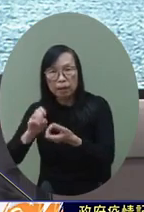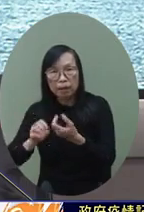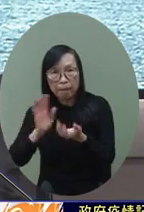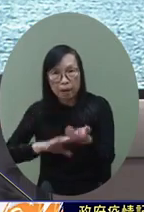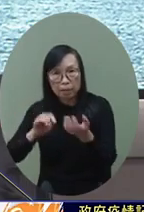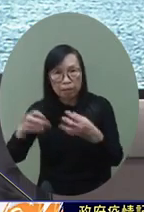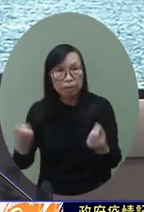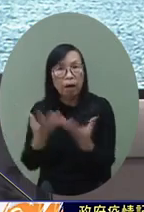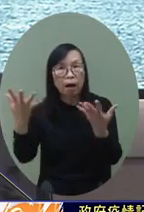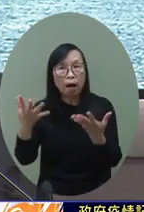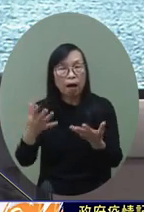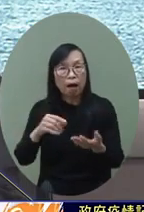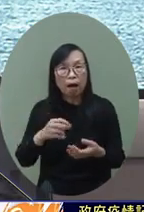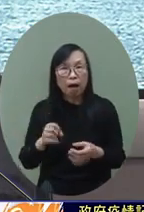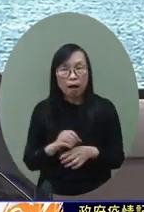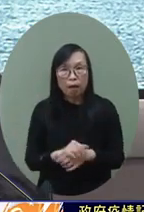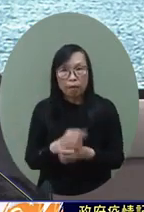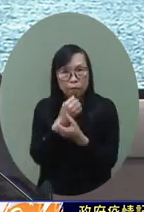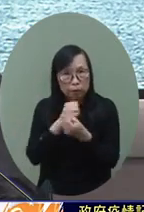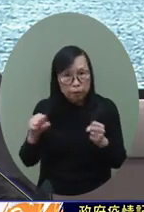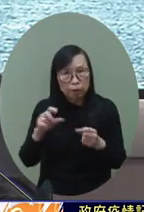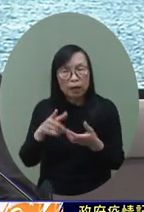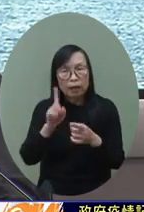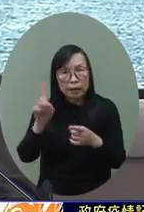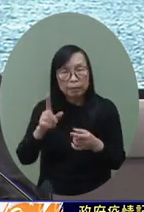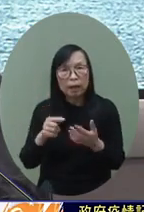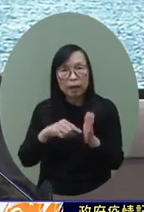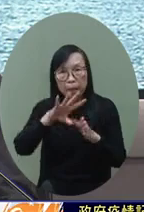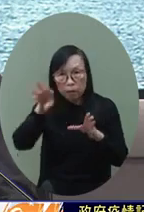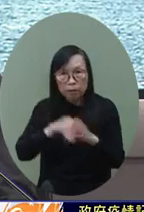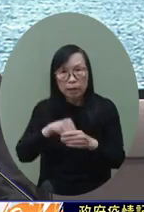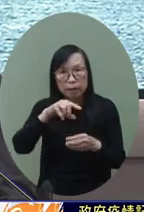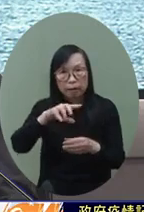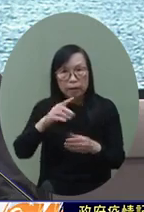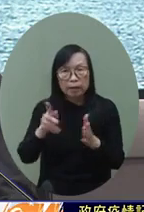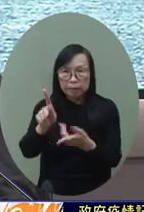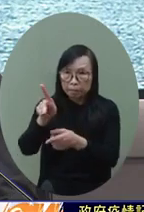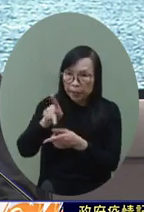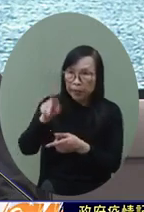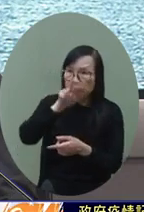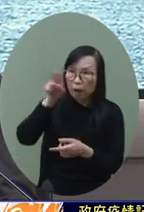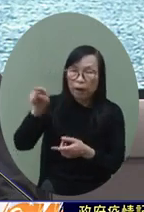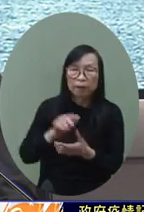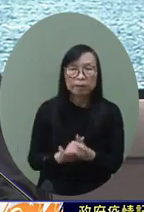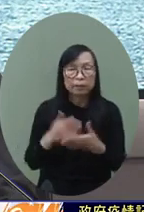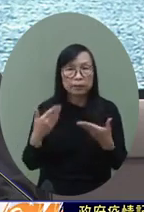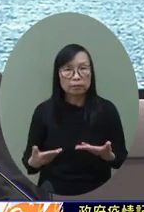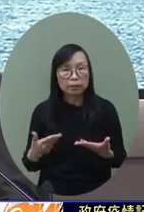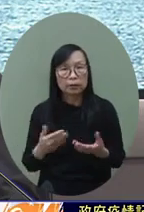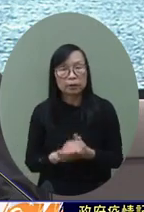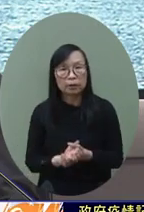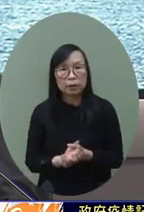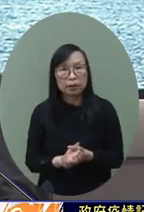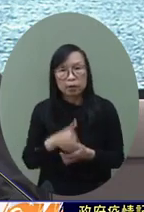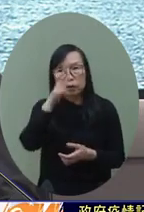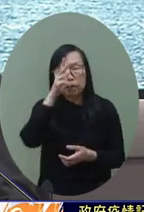啊、頻率啊，同埋即係包括啲咩嘅範圍咧，去做一個借鏡。咁今次咧，大家我哋都政